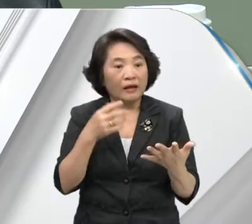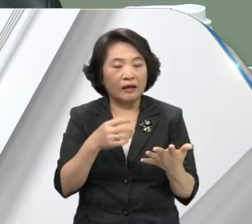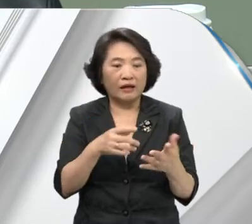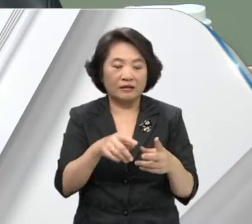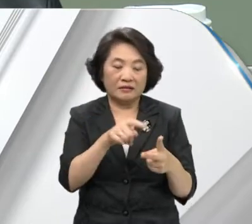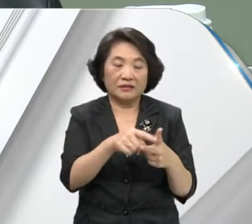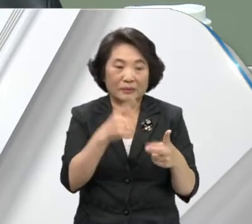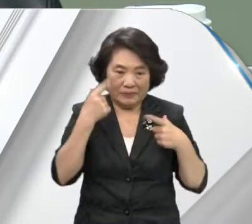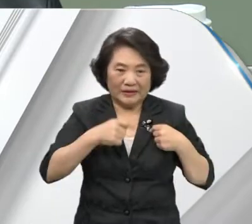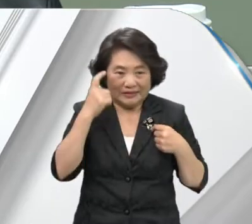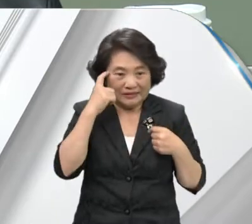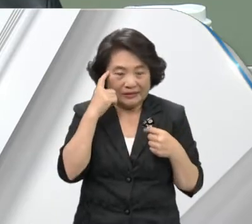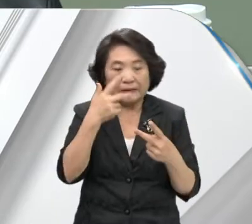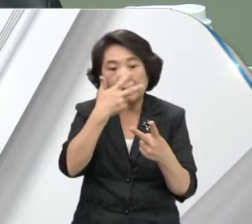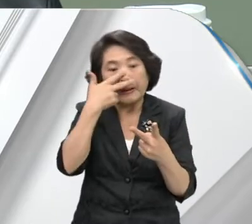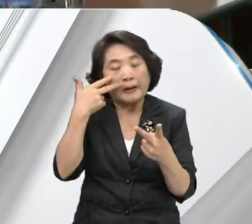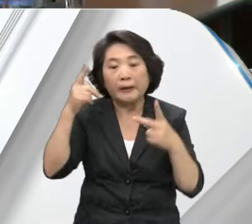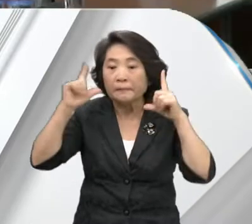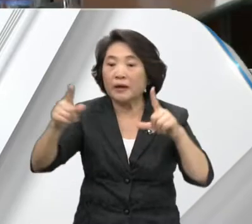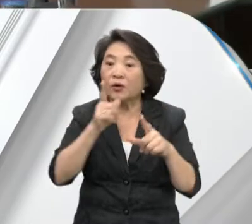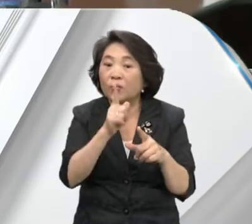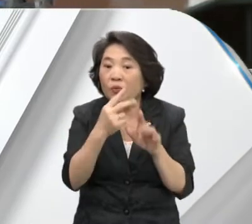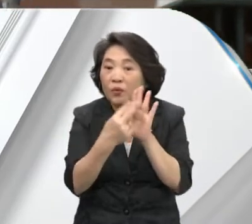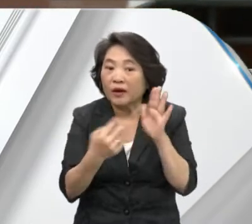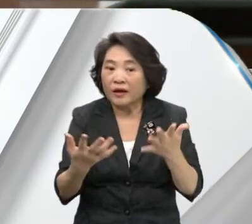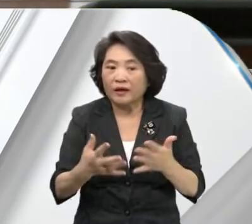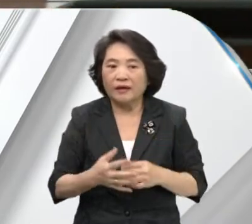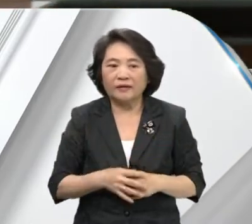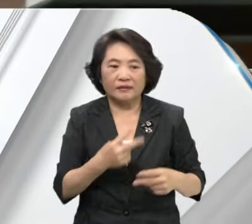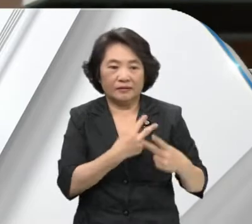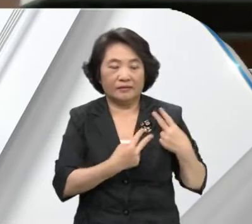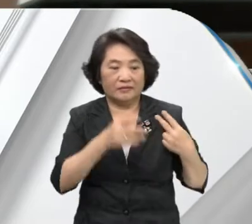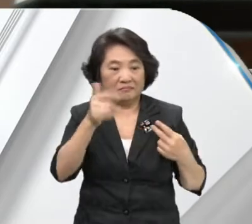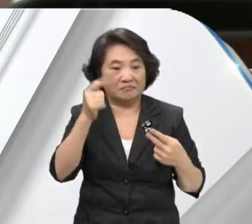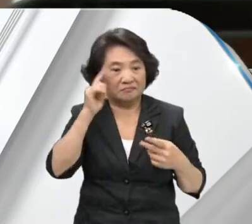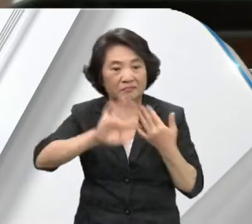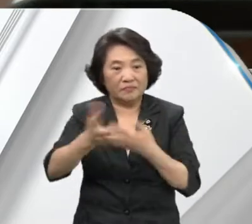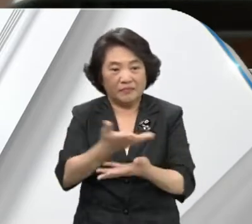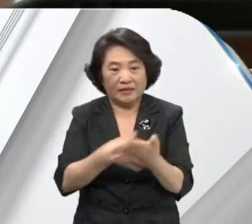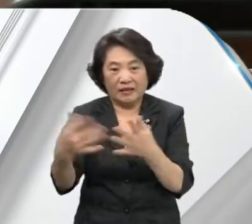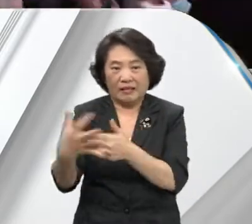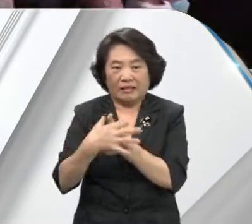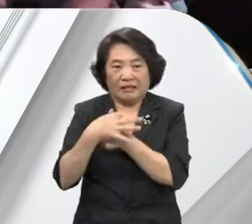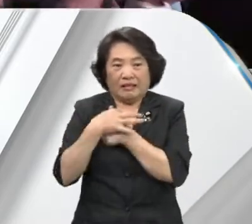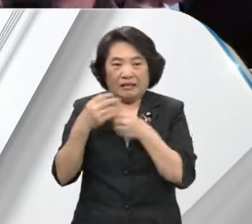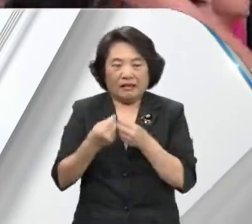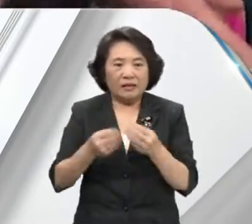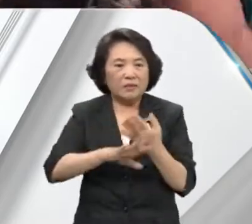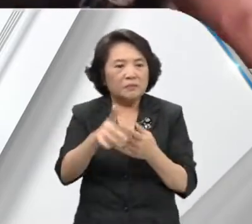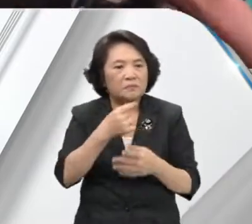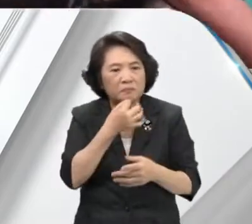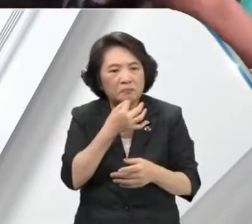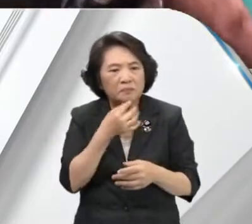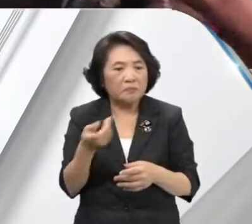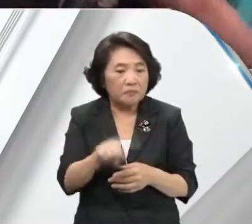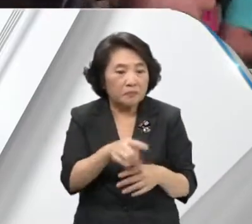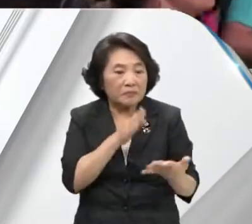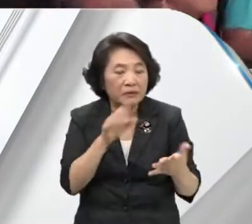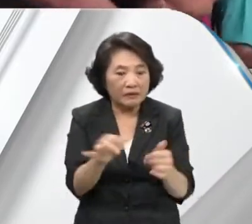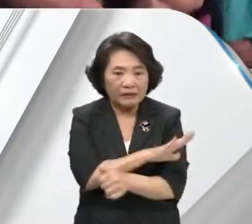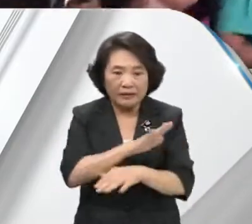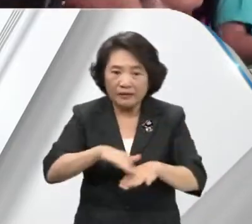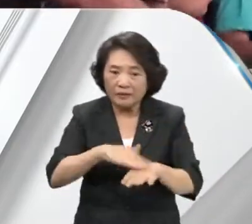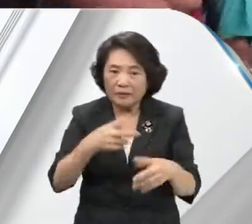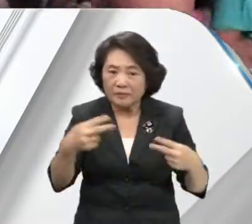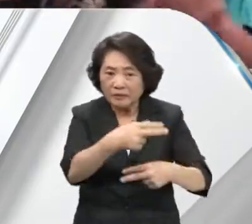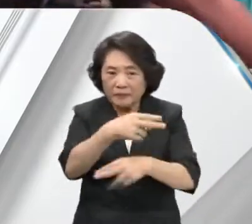话就让赖清德去讲吗？ 蔡政府外交见识到对岸打压，也喺外界新社会就会杀下来，会出现骨牌式的团购